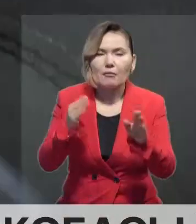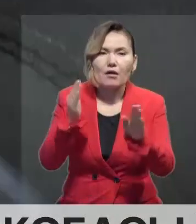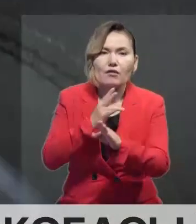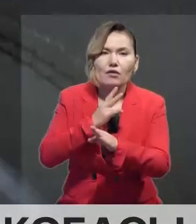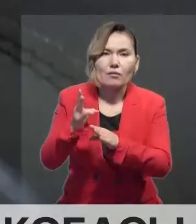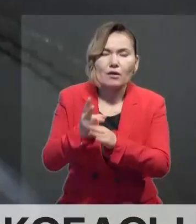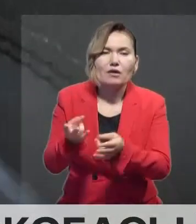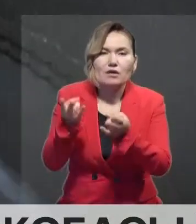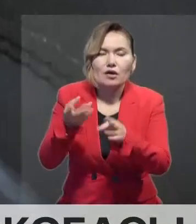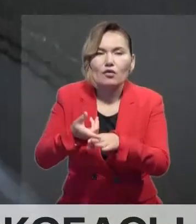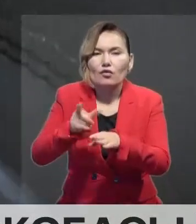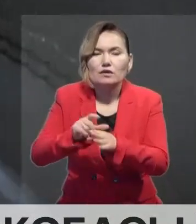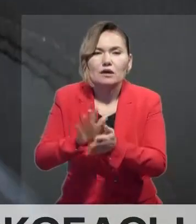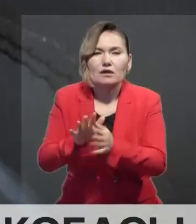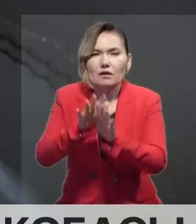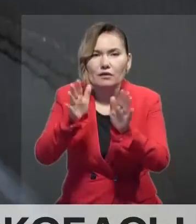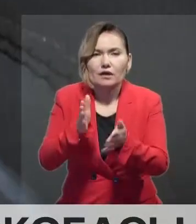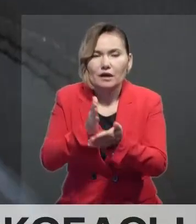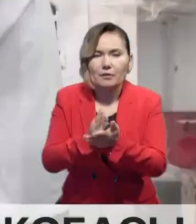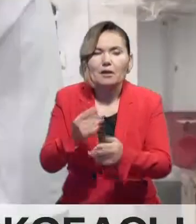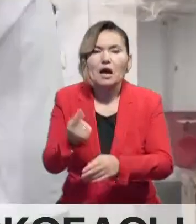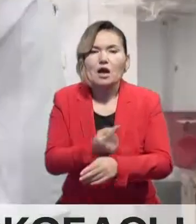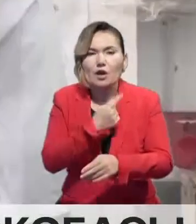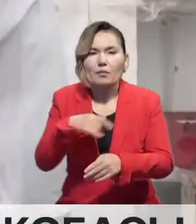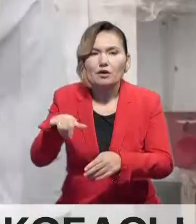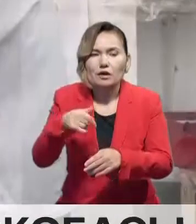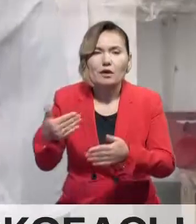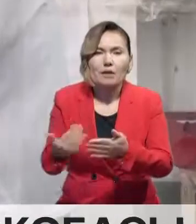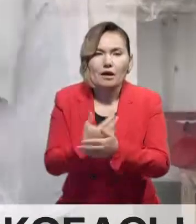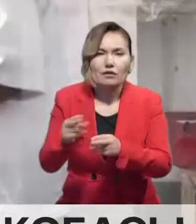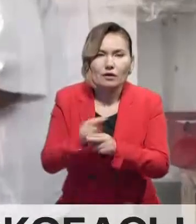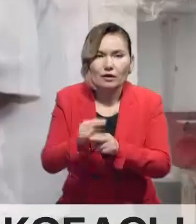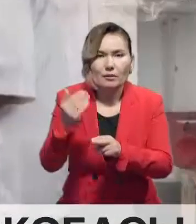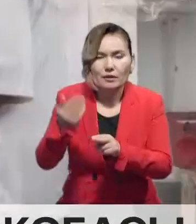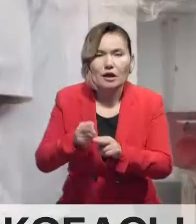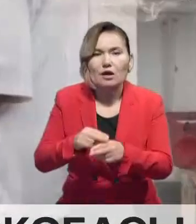қатты ластайтын әлемдегі екінші сала. Шеберлер сөмкелерді де қалпына келтіреді.